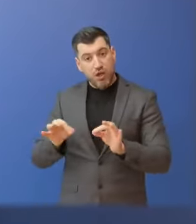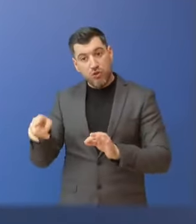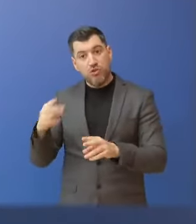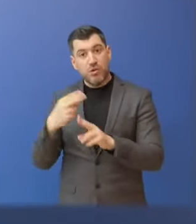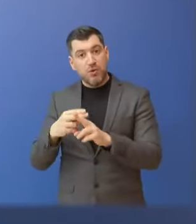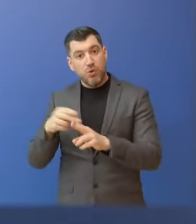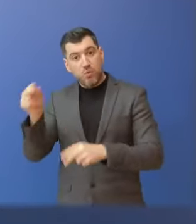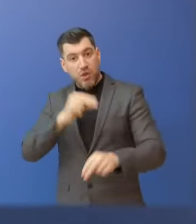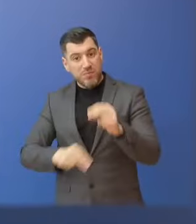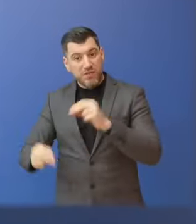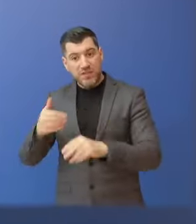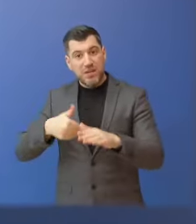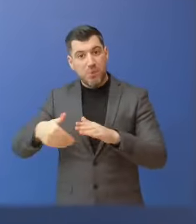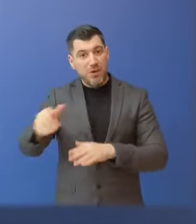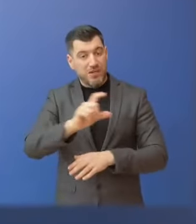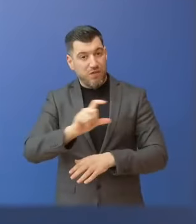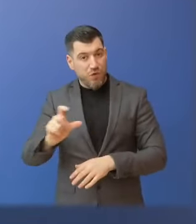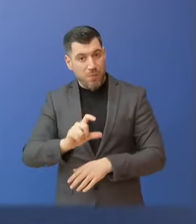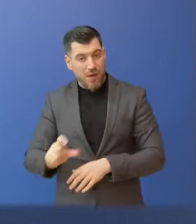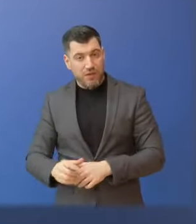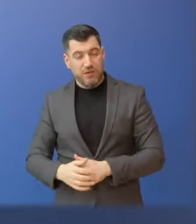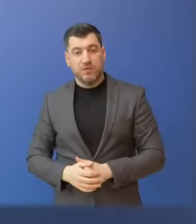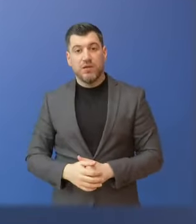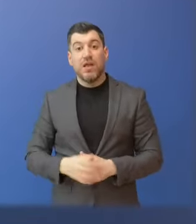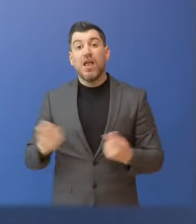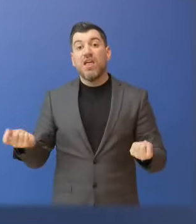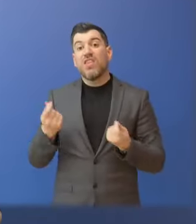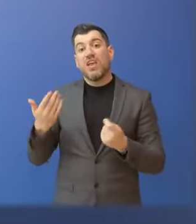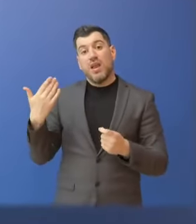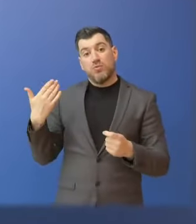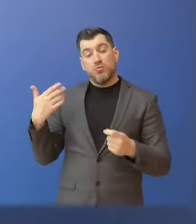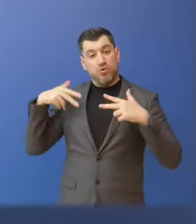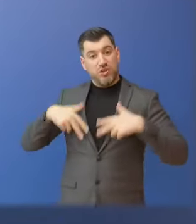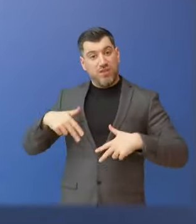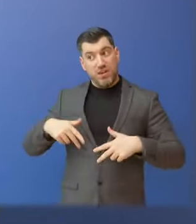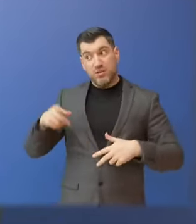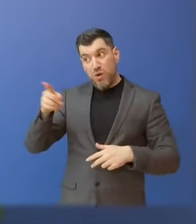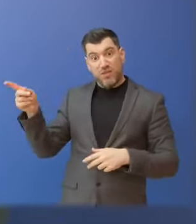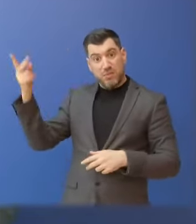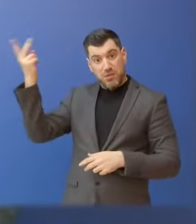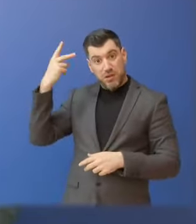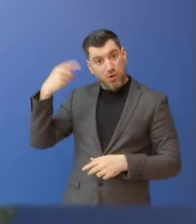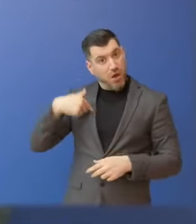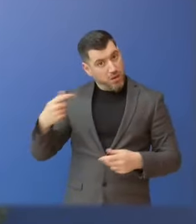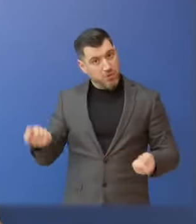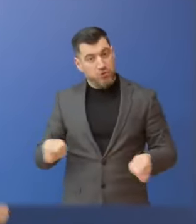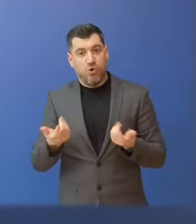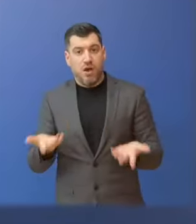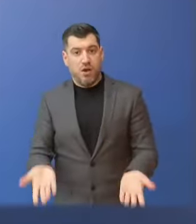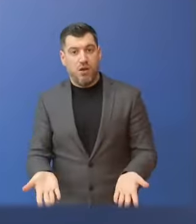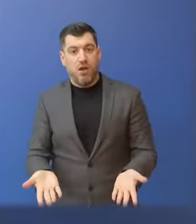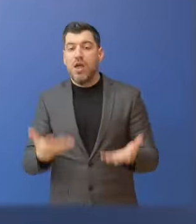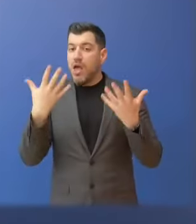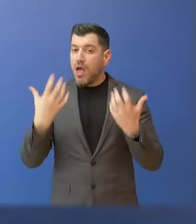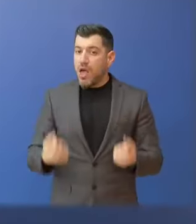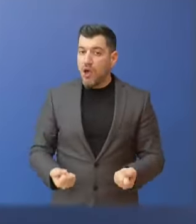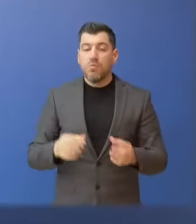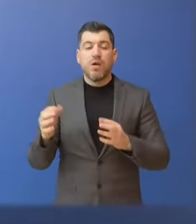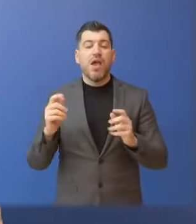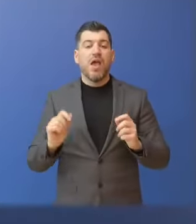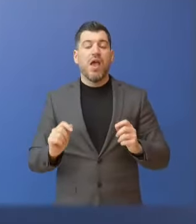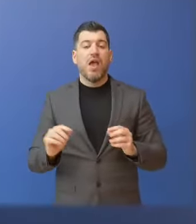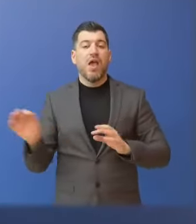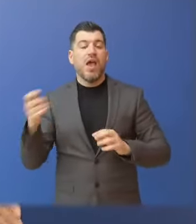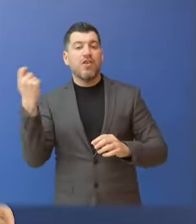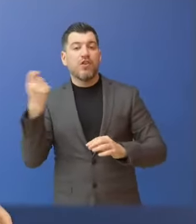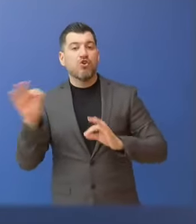εβδομάδες στη χώρα δεν έγινε από τις προηγούμενες κυβερνήσεις που μας κατηγορούν έχουμε για την ισότητα των φύλλων εθνικό σχέδιο για την